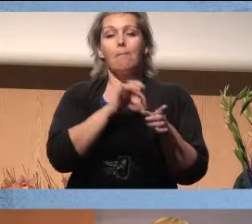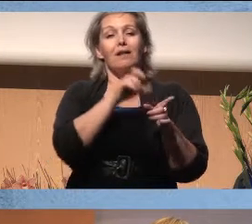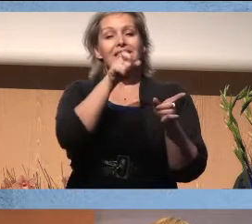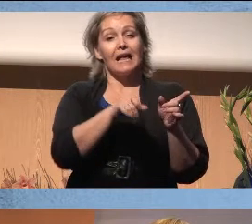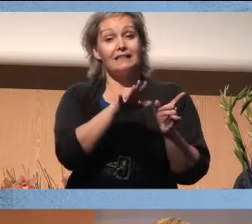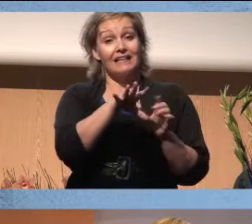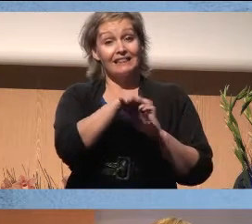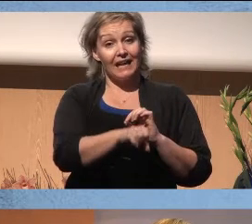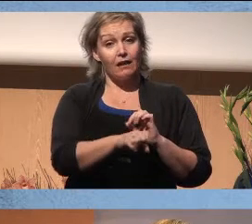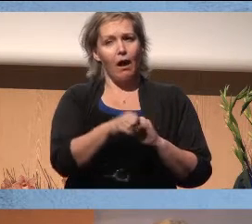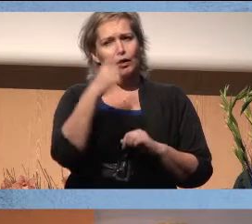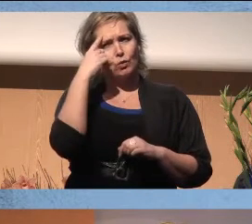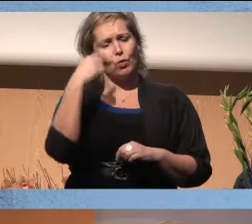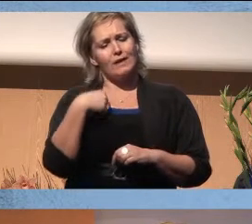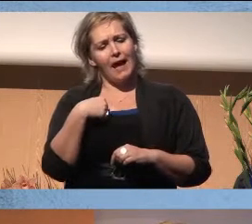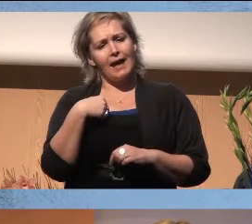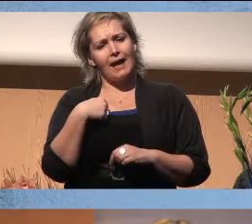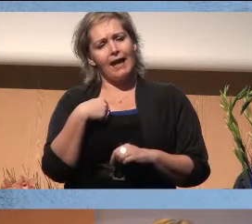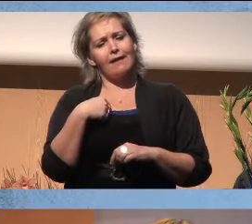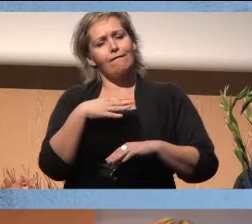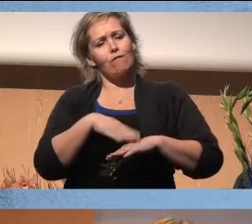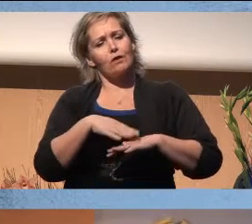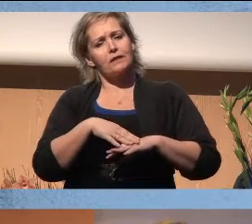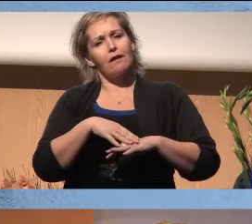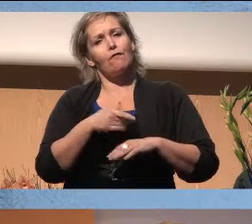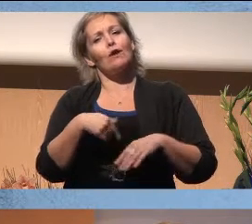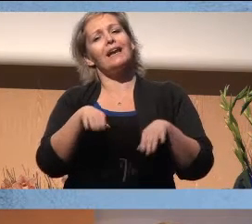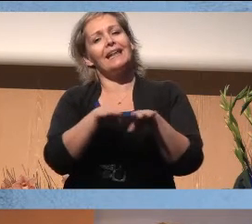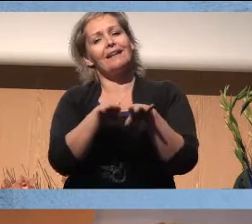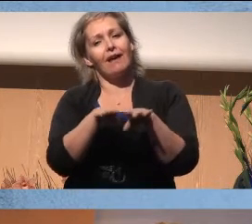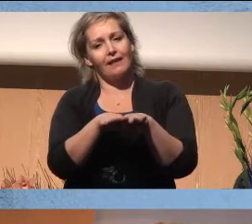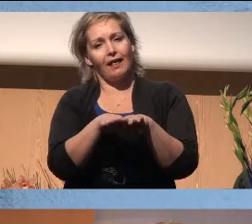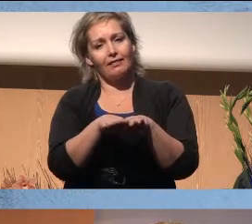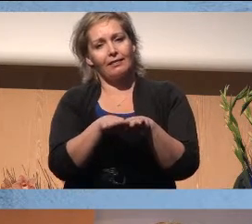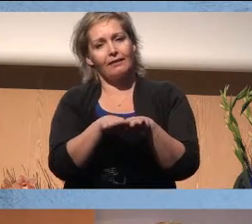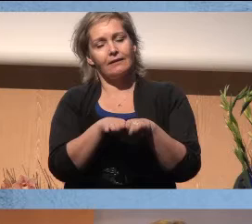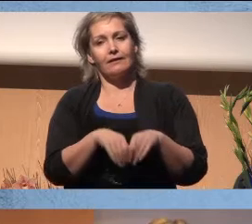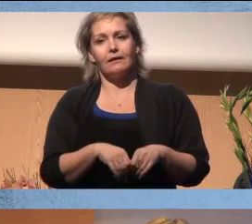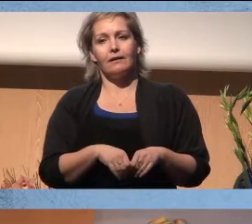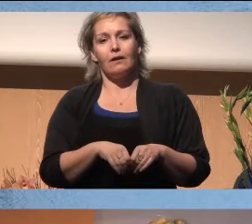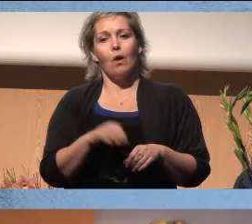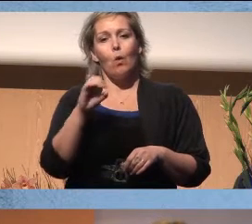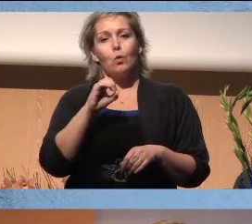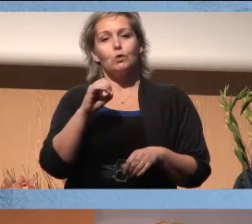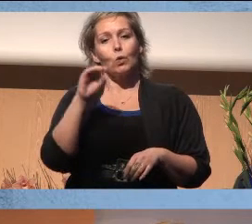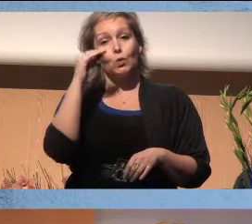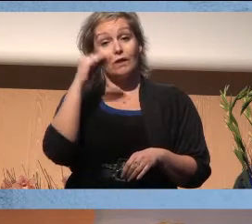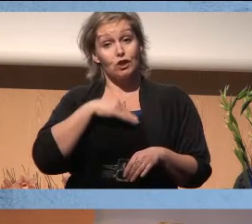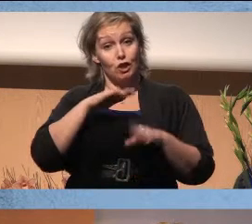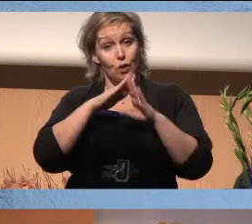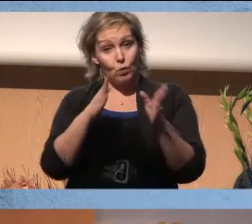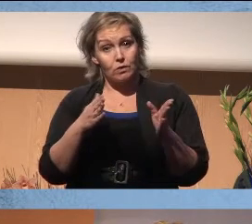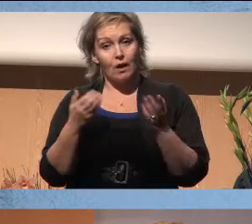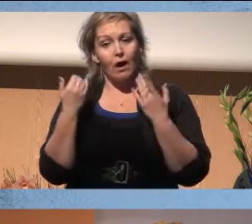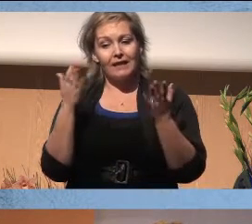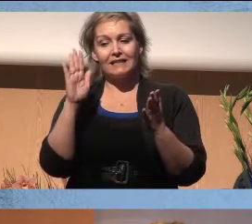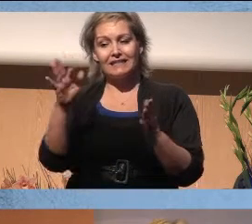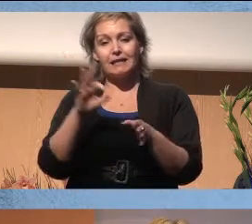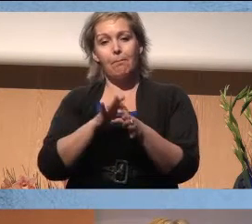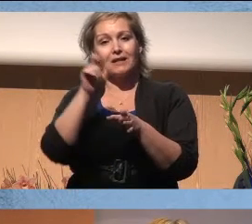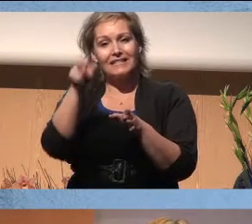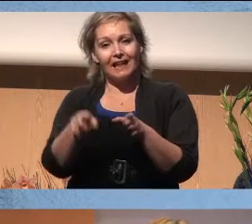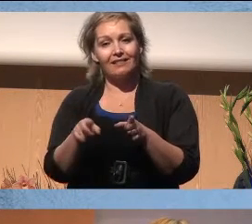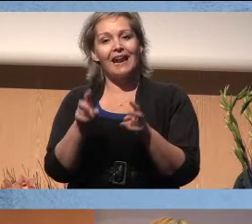Pasientens tilgang tror jeg er en forutsetning for likeverdighet. Oslo Universitetssykehus har gitt sine